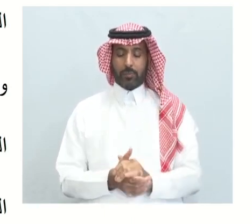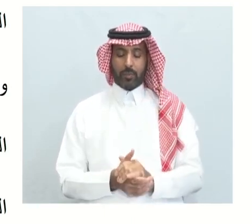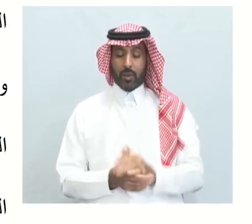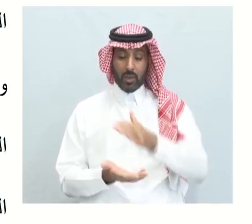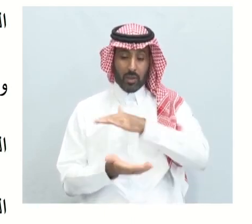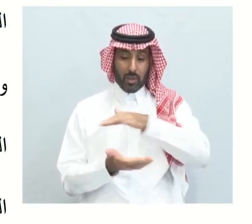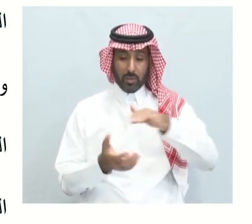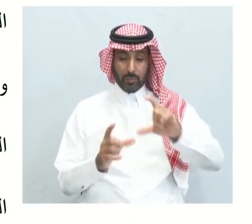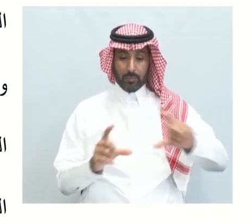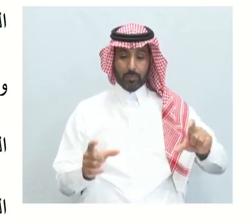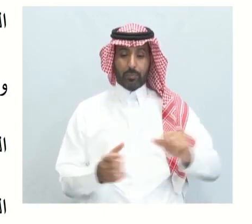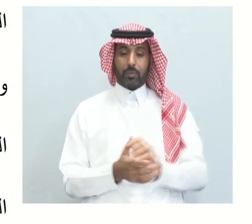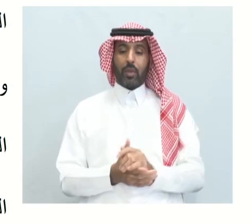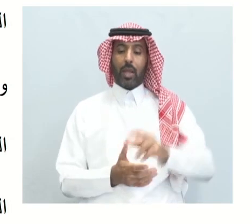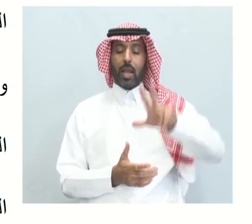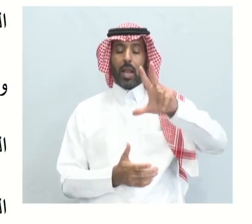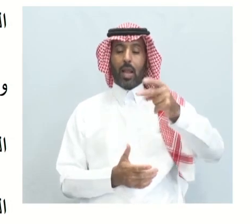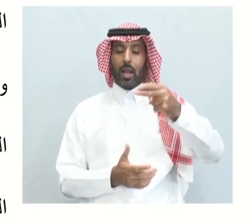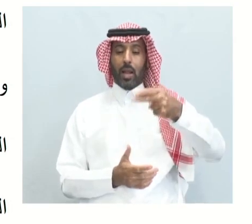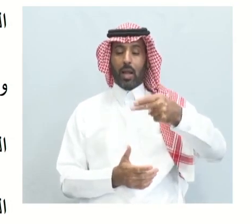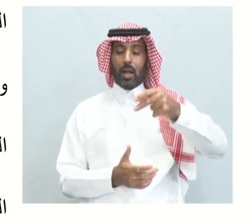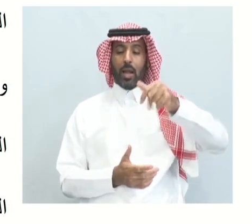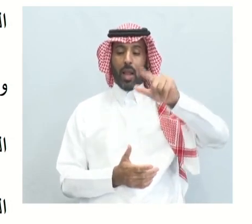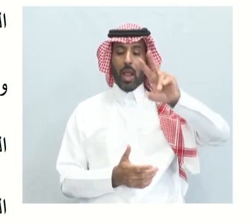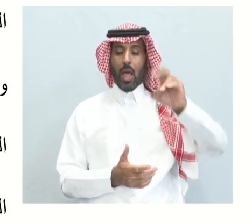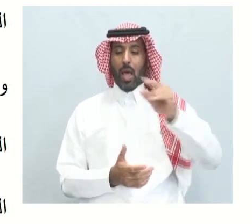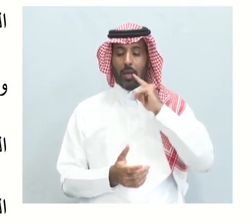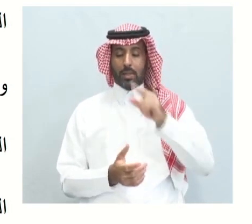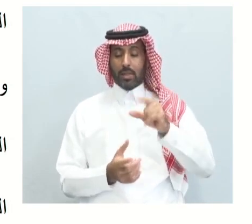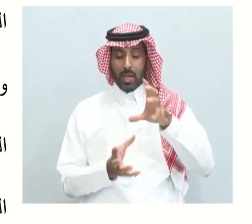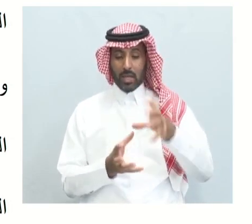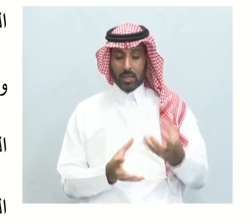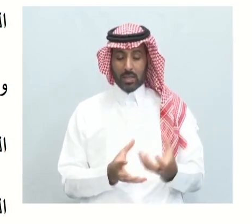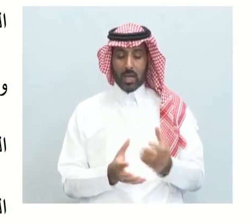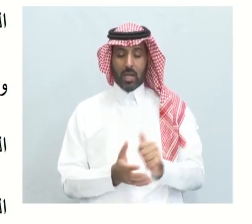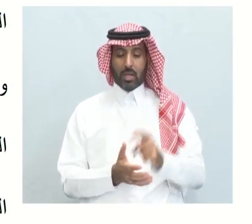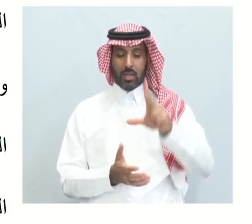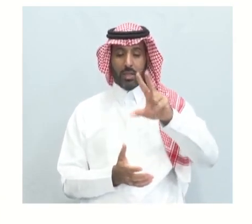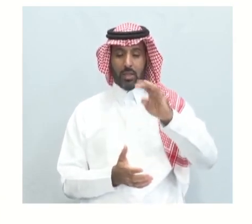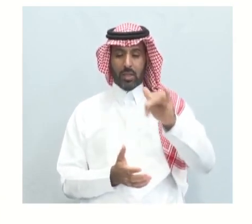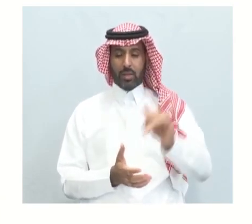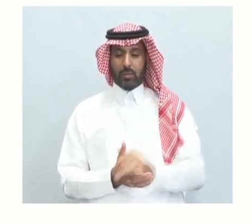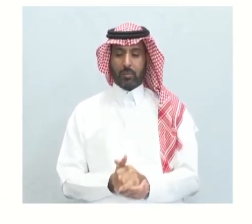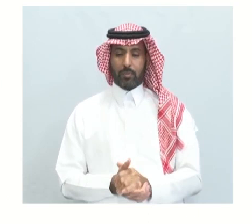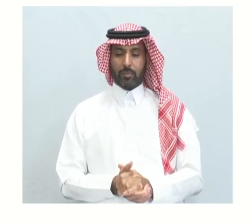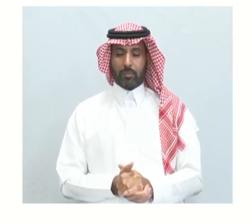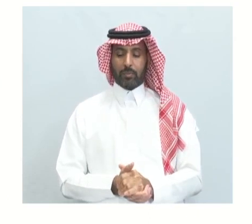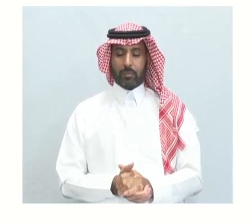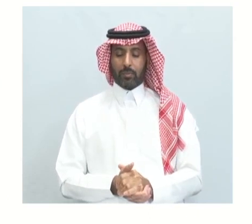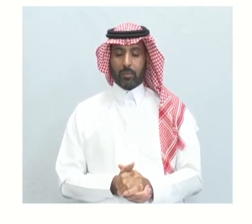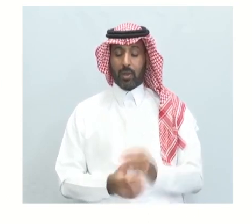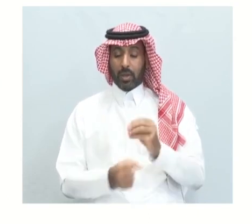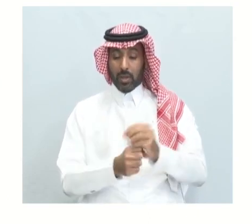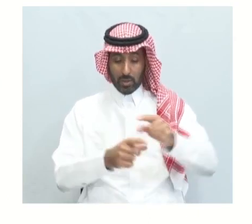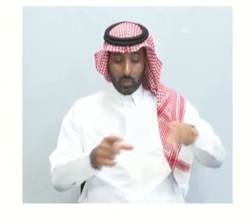الجيري والدولوميت المسامي بينما تتكون طبقه الخبر من الحجر الجيري والحجر الجيري المارلي بعد